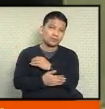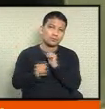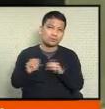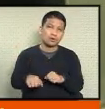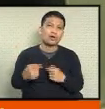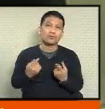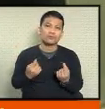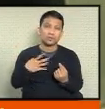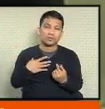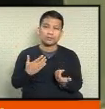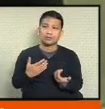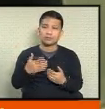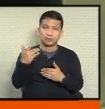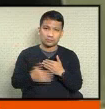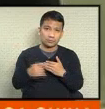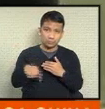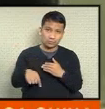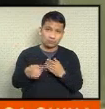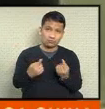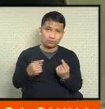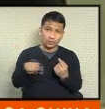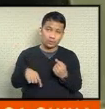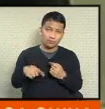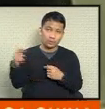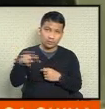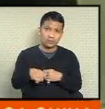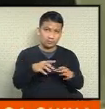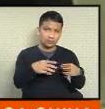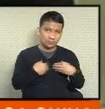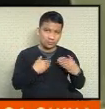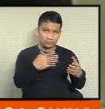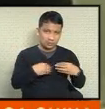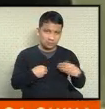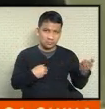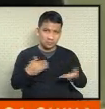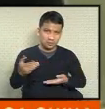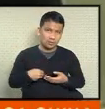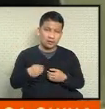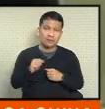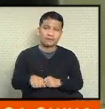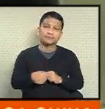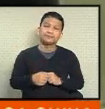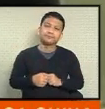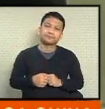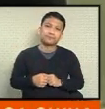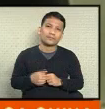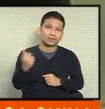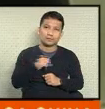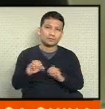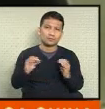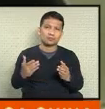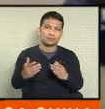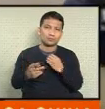what our airline does is that they just receive them. Tinatanggap po nila kahit na wala pa